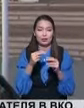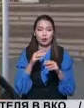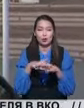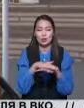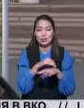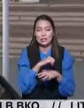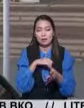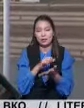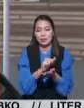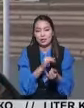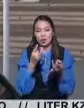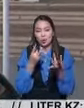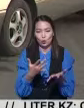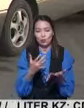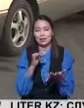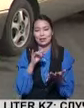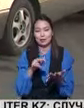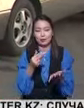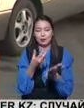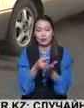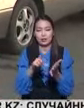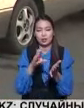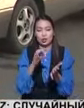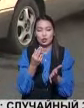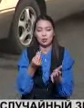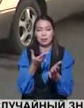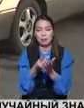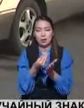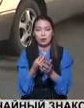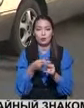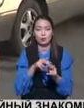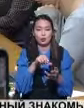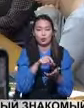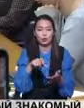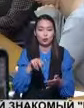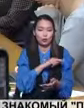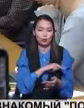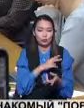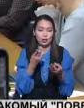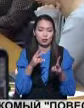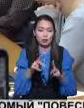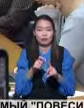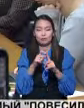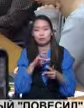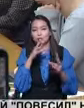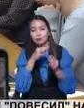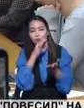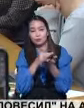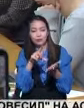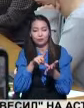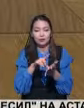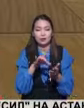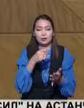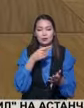самозанятых, а также упрощения процесса уплаты налогов и социальных платежей. При этом участникам системы не нужно предоставлять налоговую отчетность в уполномоченные